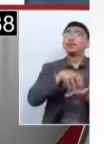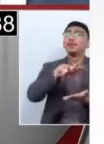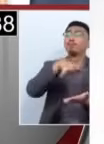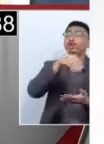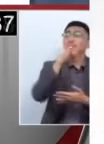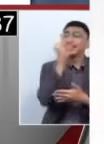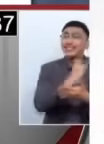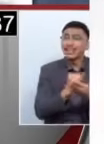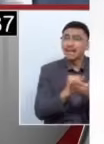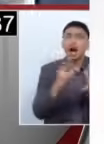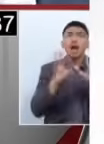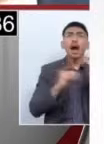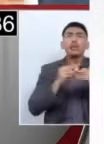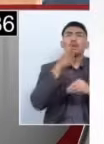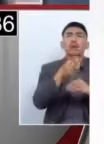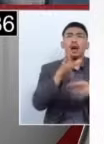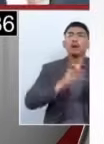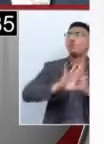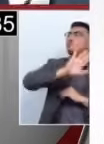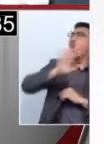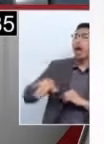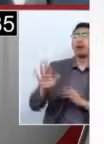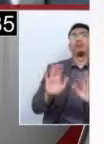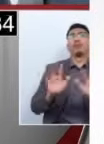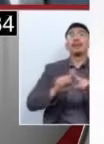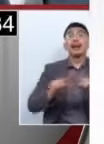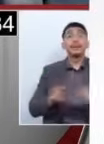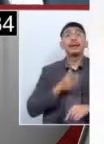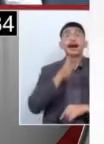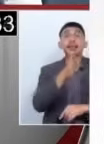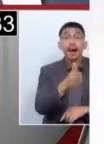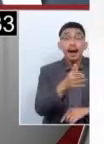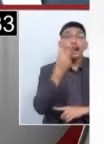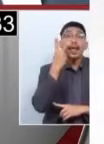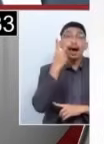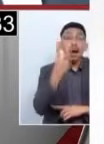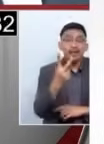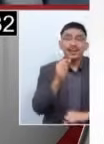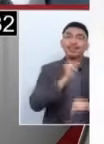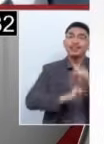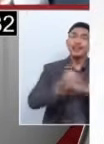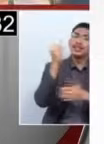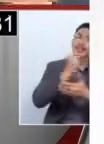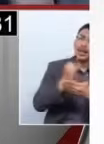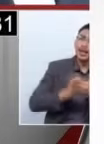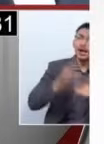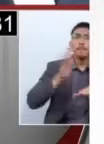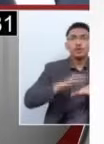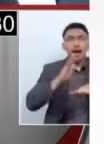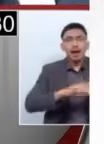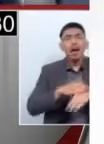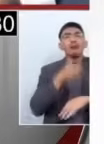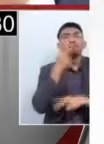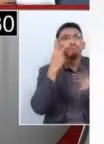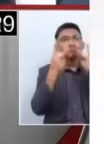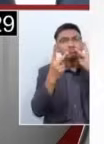tentu bukan substansi yang disampaikan secara melangit, tetapi betul-betul nyambung, dekat dengan connect, ya, engage dengan masyarakat,